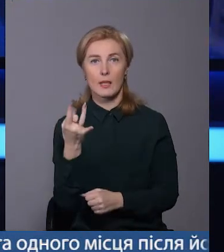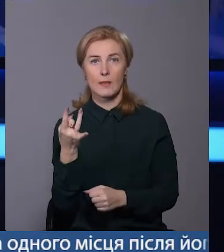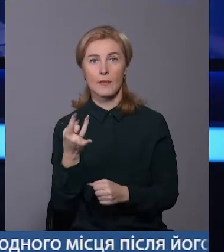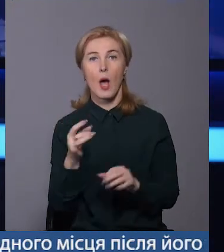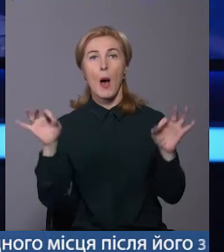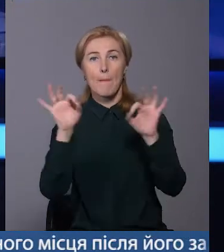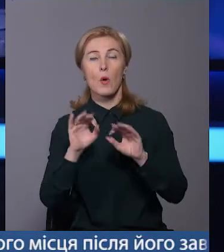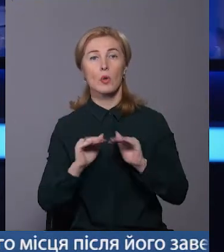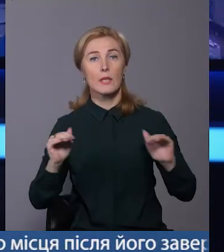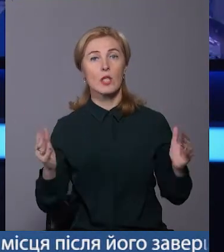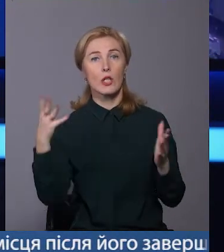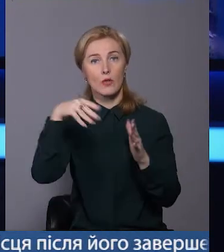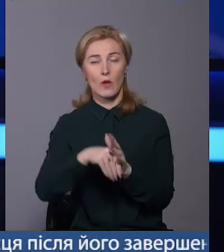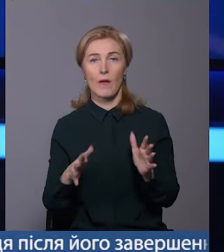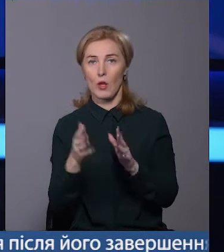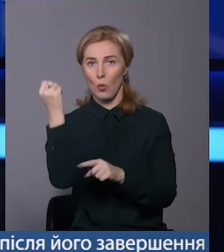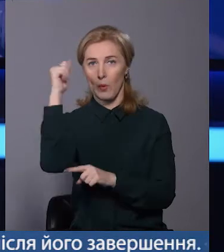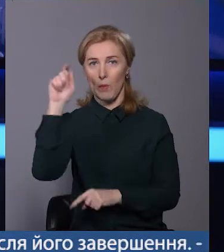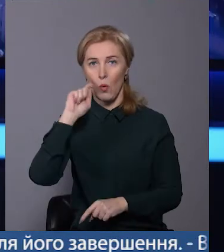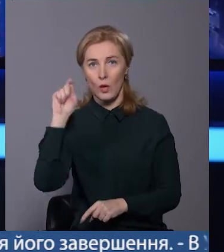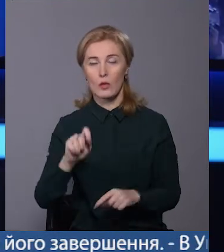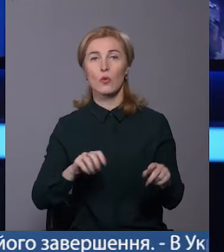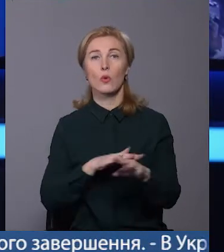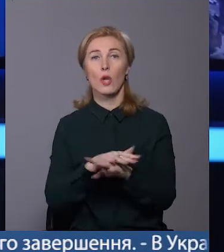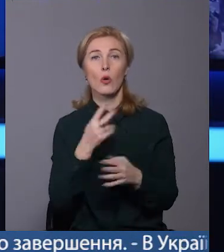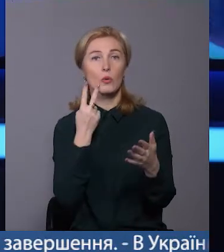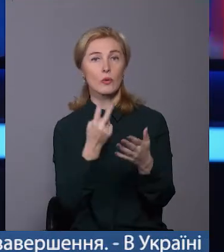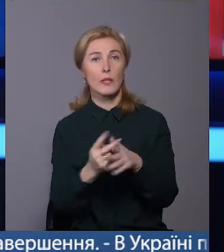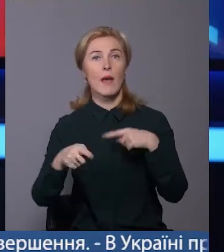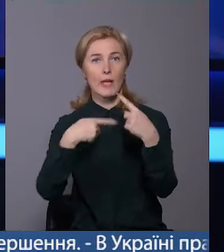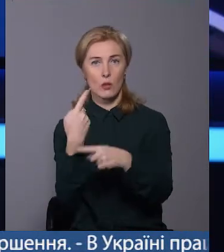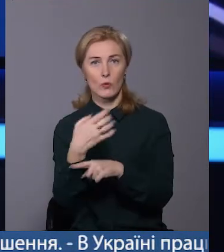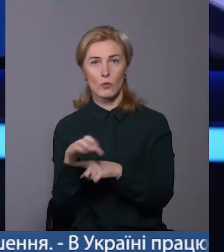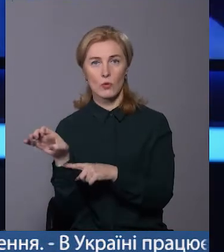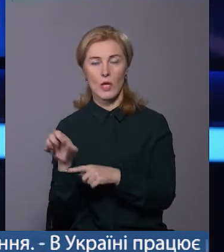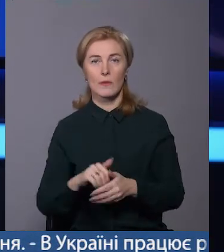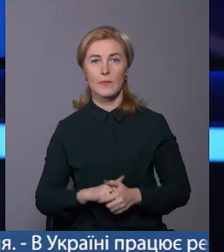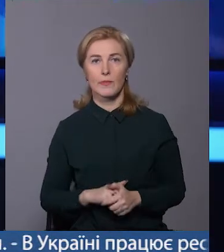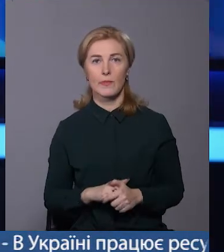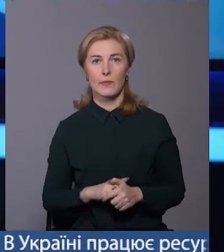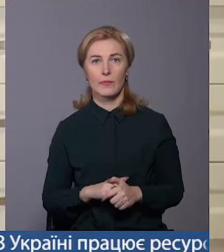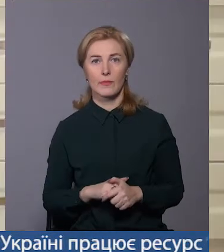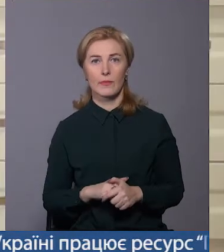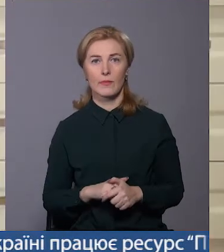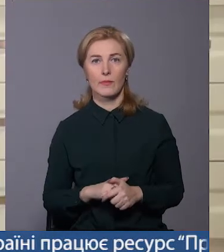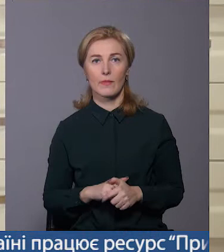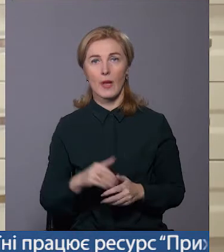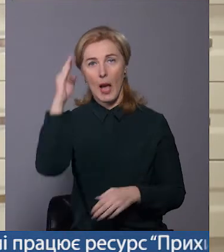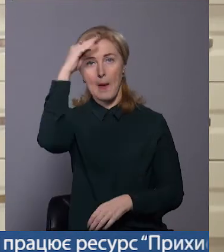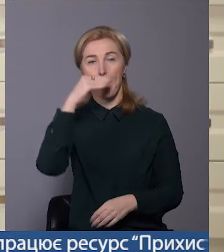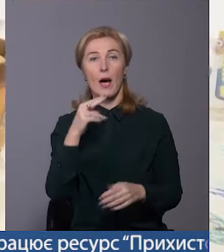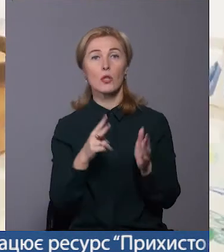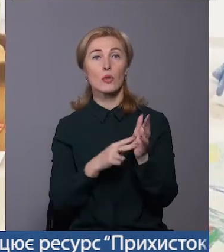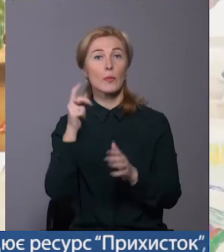Про дитячий вклад у велику перемогу українського народу дивіться у наступному сюжеті. Батько